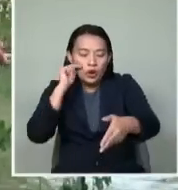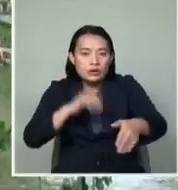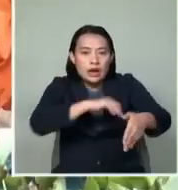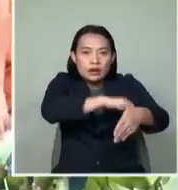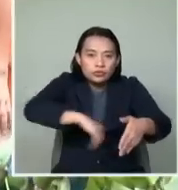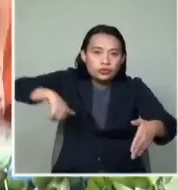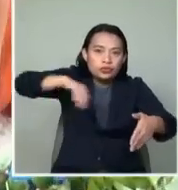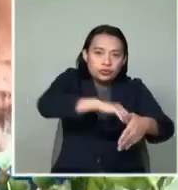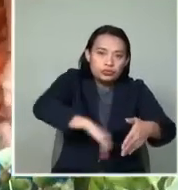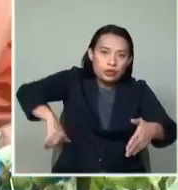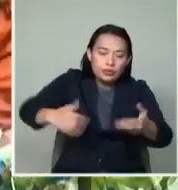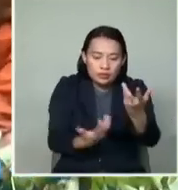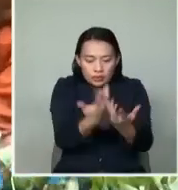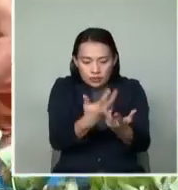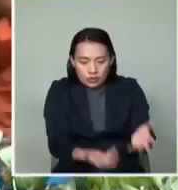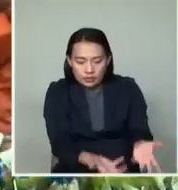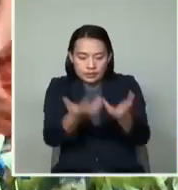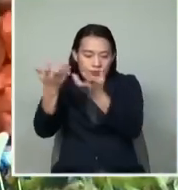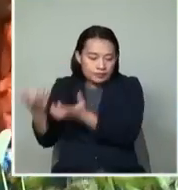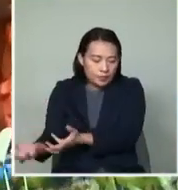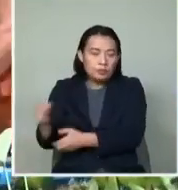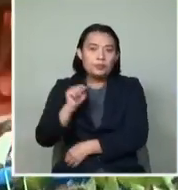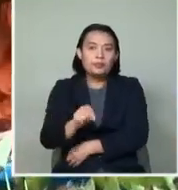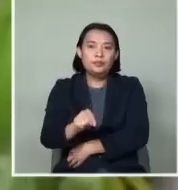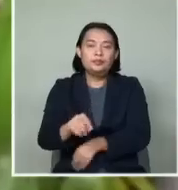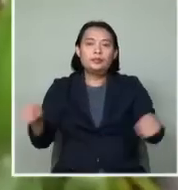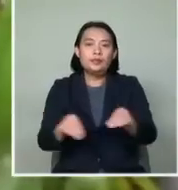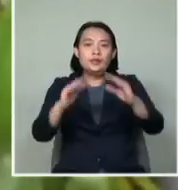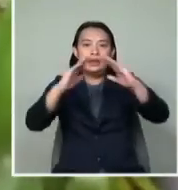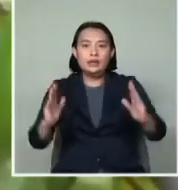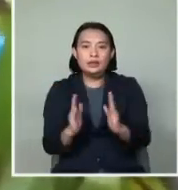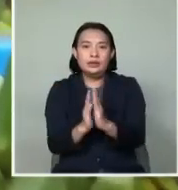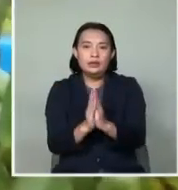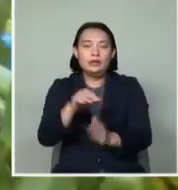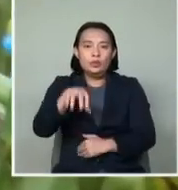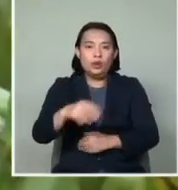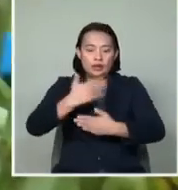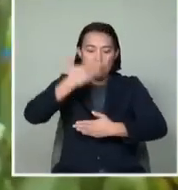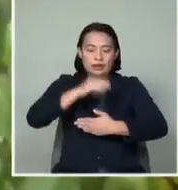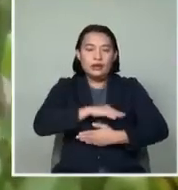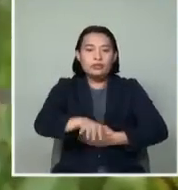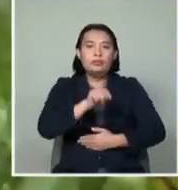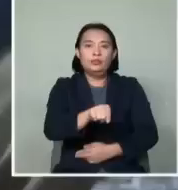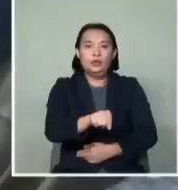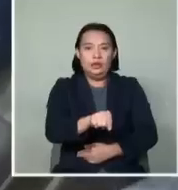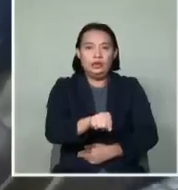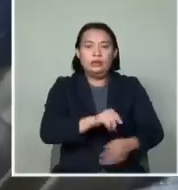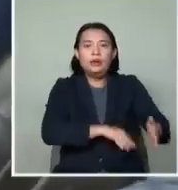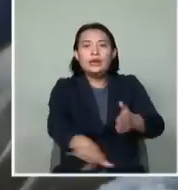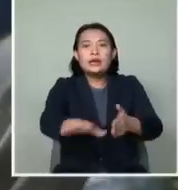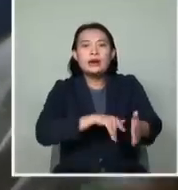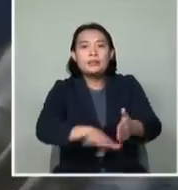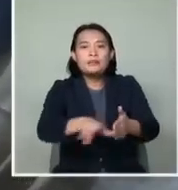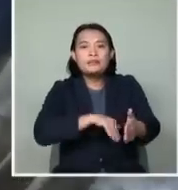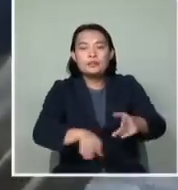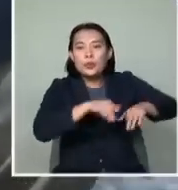ที่ปิดกั้นทางน้ำคลองลำซอนะคะซึ่งอยู่ติดกับเขตวัดและเป็นคลองรับน้ำจากเขื่อนลำพระเพลิงเพื่อเปิดให้น้ำระบายลงไปได้เร็ว